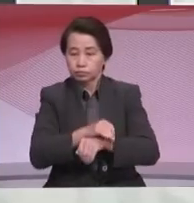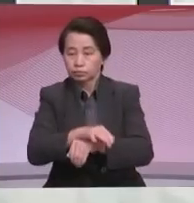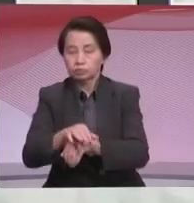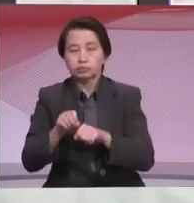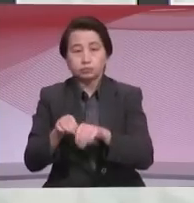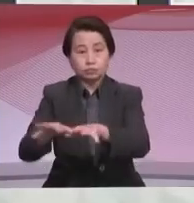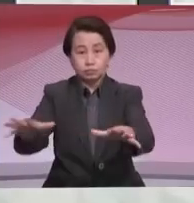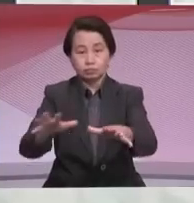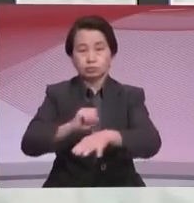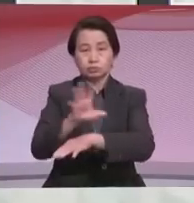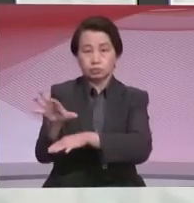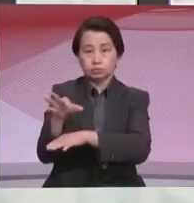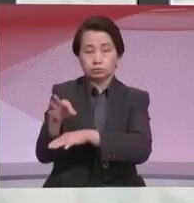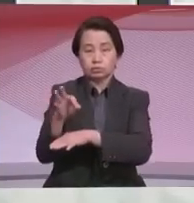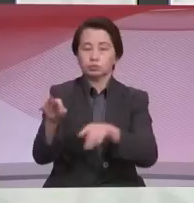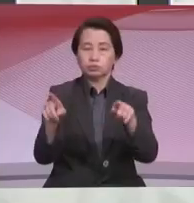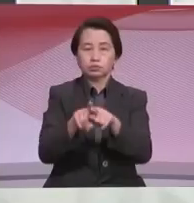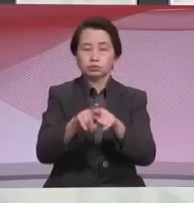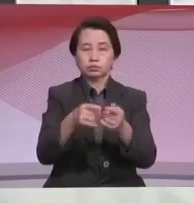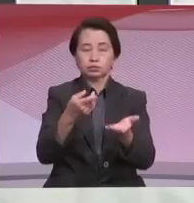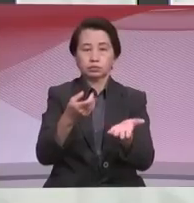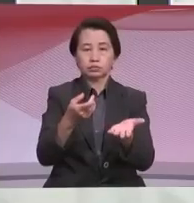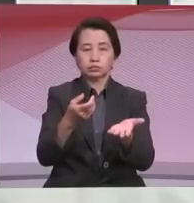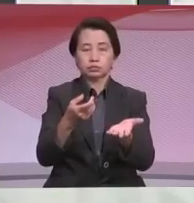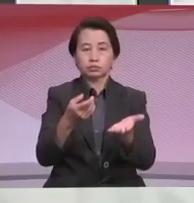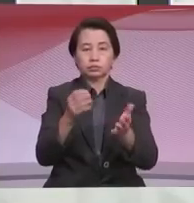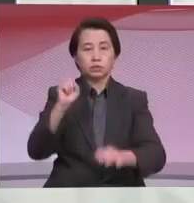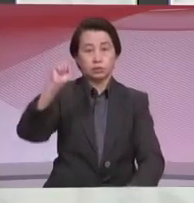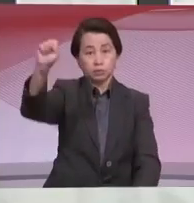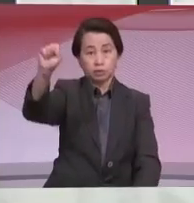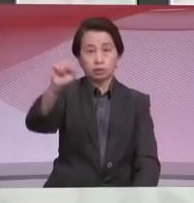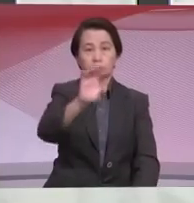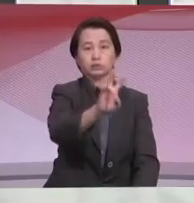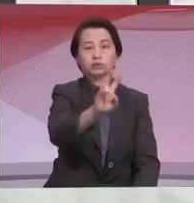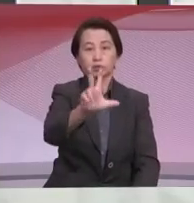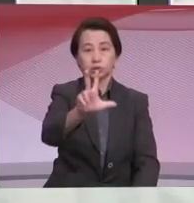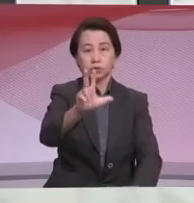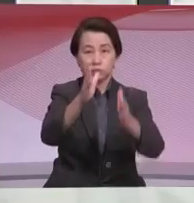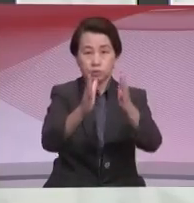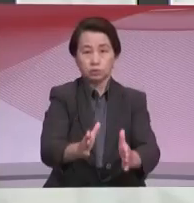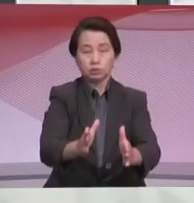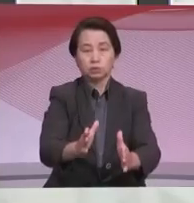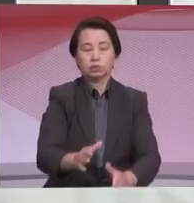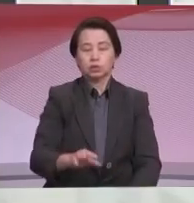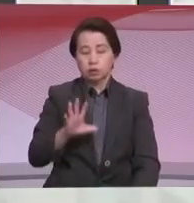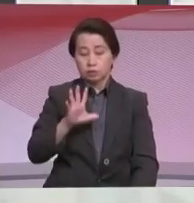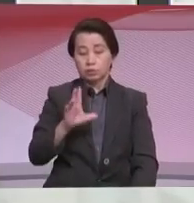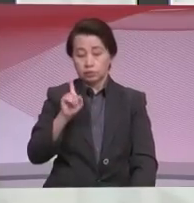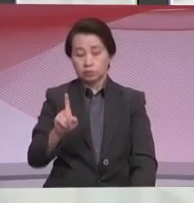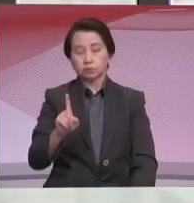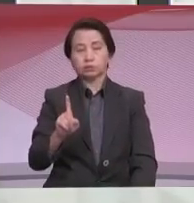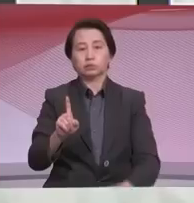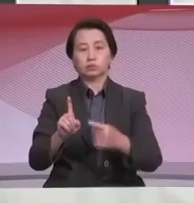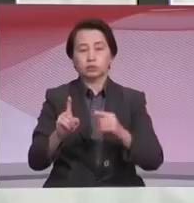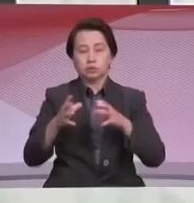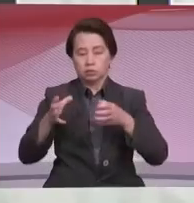COVID-19 dalam negara adalah seperti berikut. Di negeri Sabah, 73 kes, yang mana 51 kes